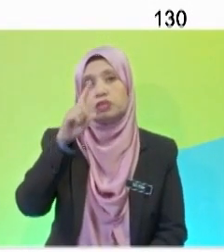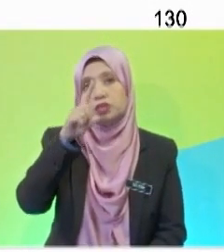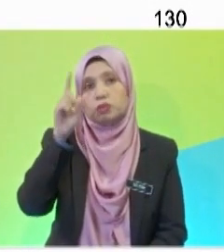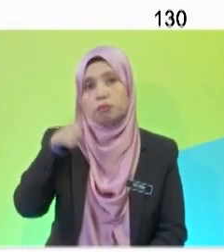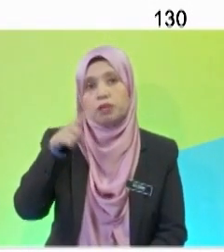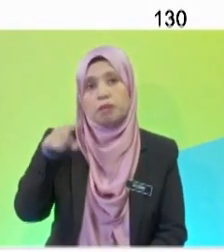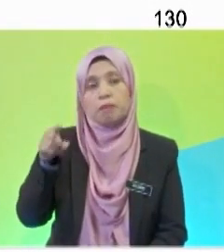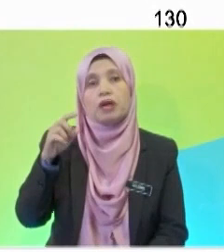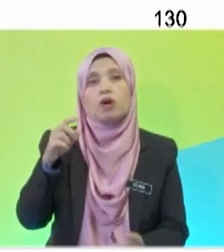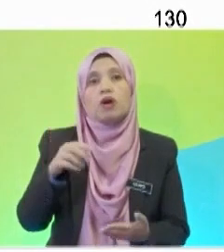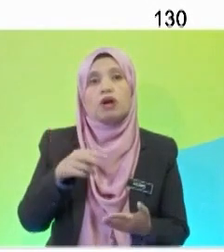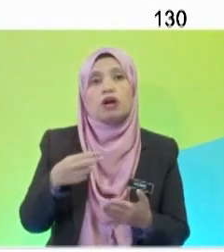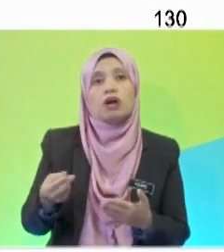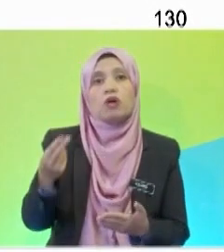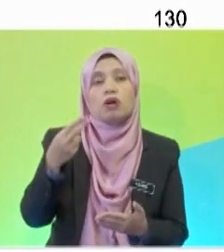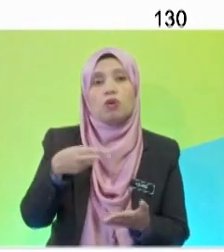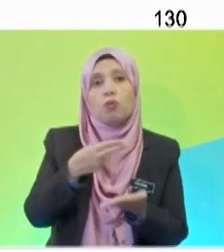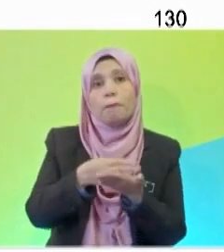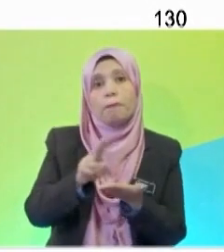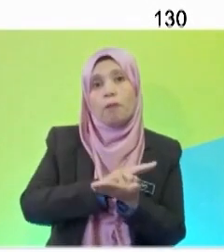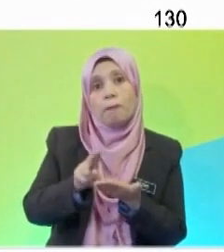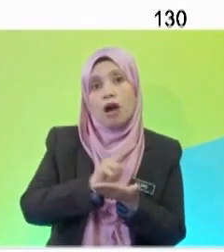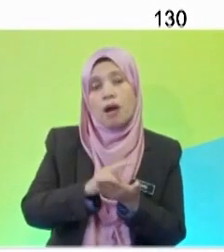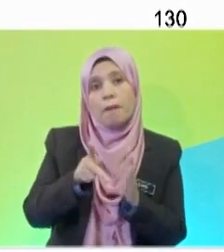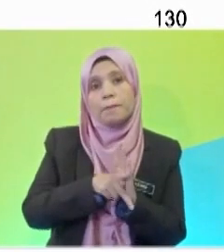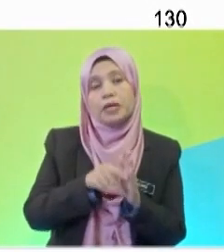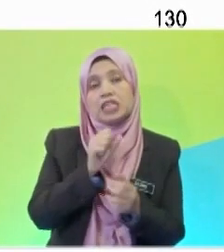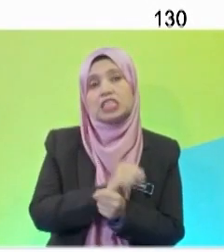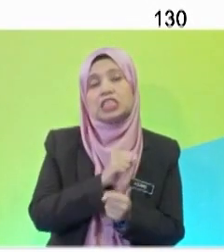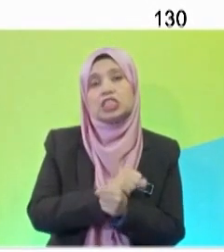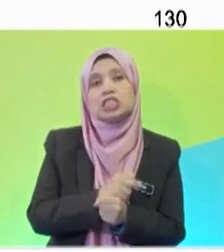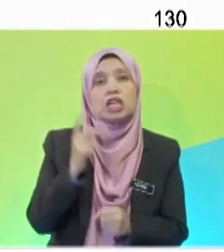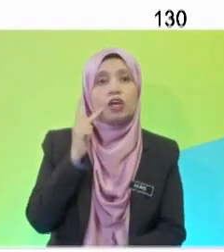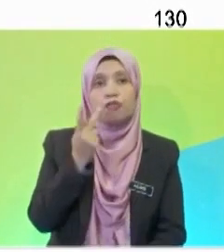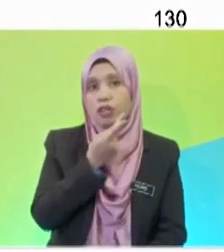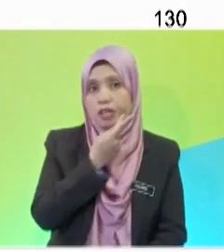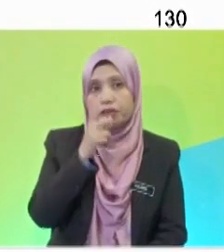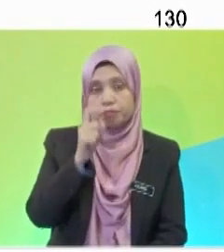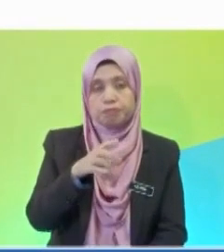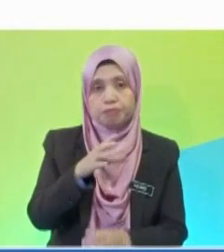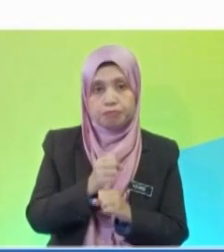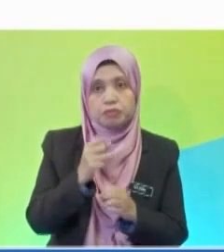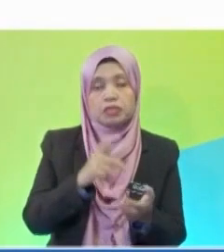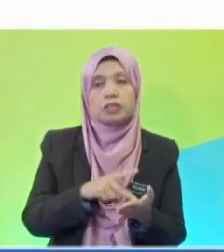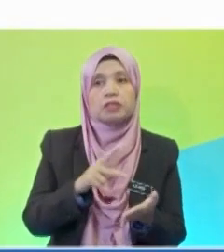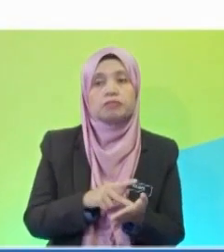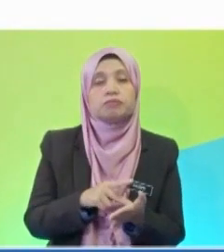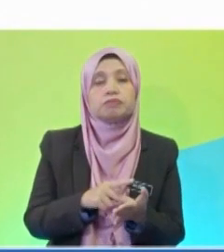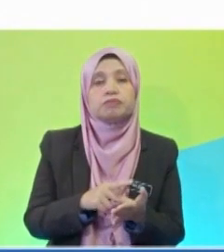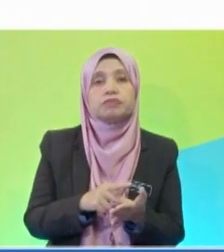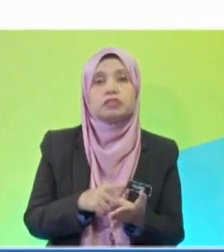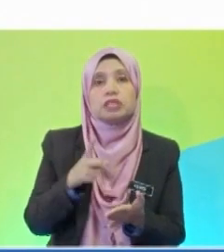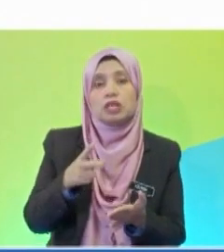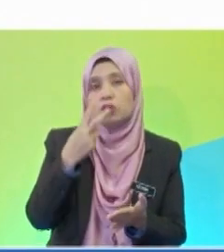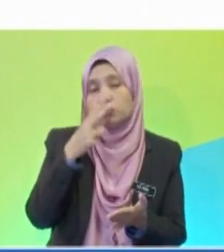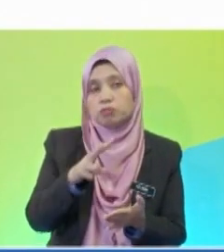adalah upah pekerja kafe. Dia ada kaitan dengan kafeteria. Kita kena ambil kira juga. Okey. Bagaimana? Awak lihat di